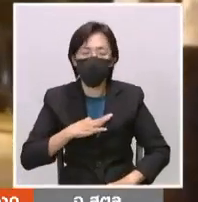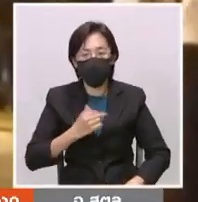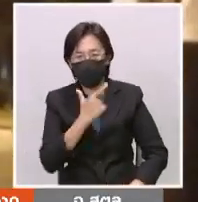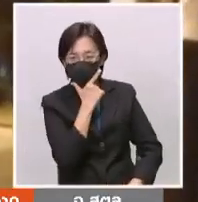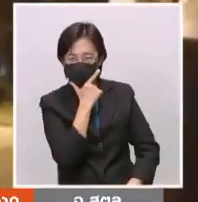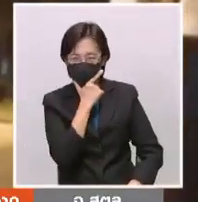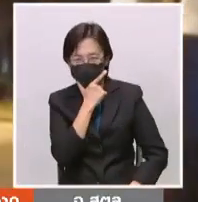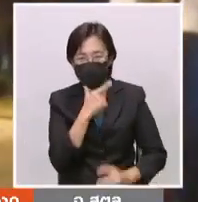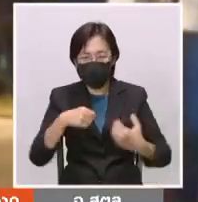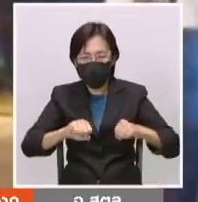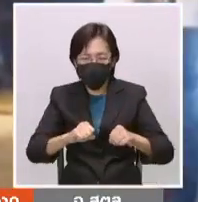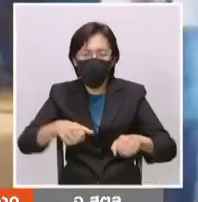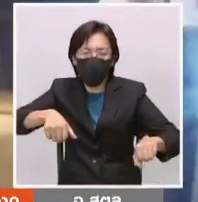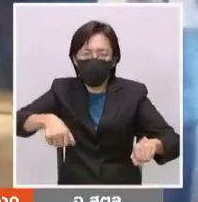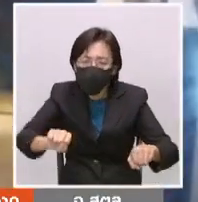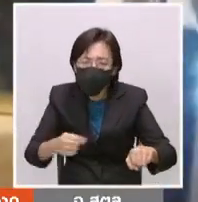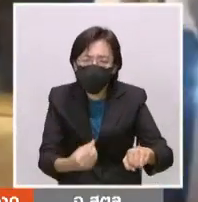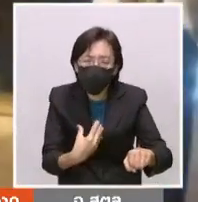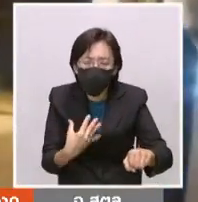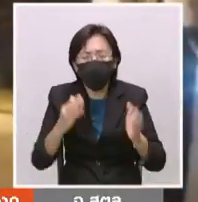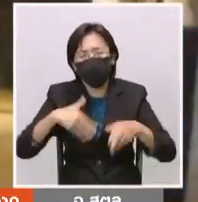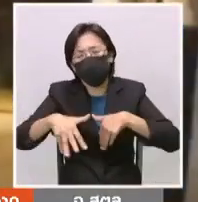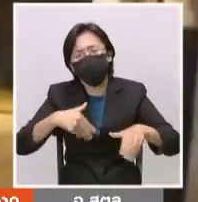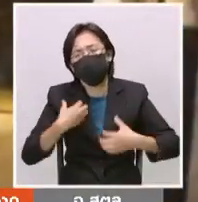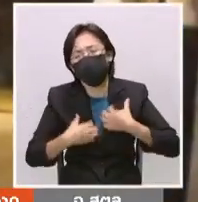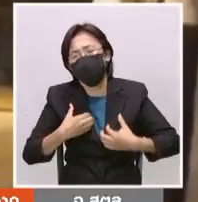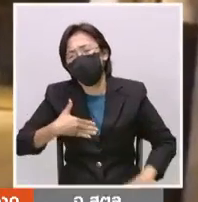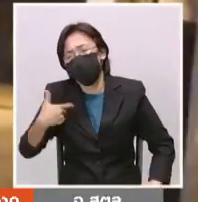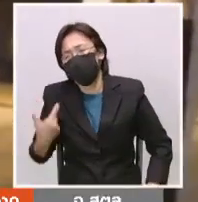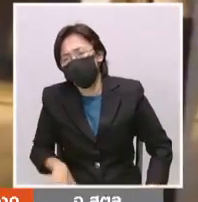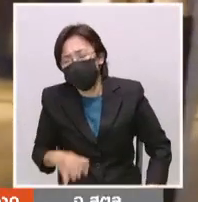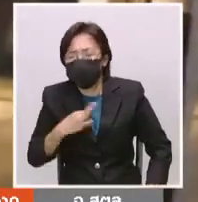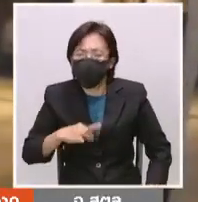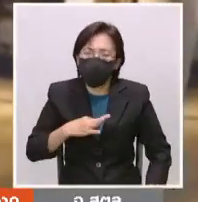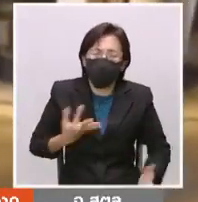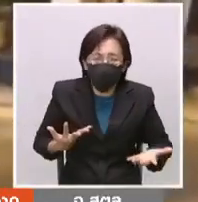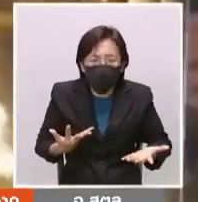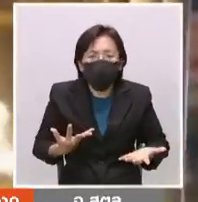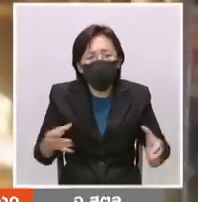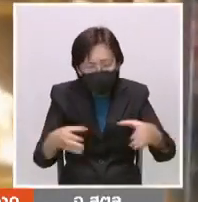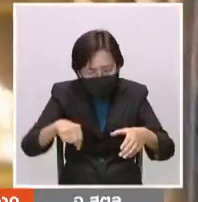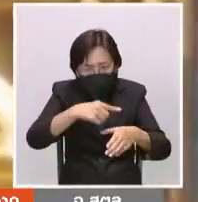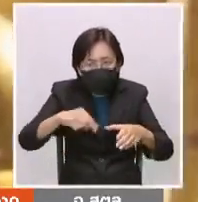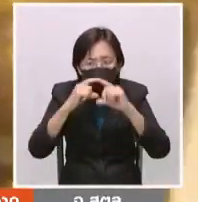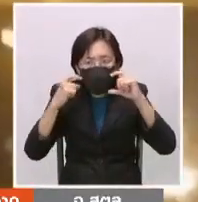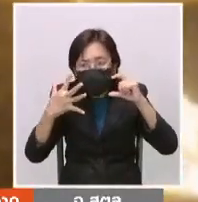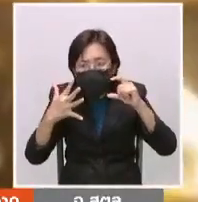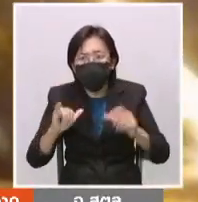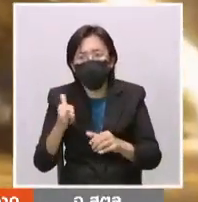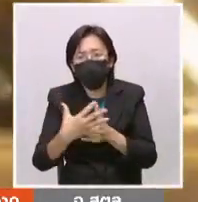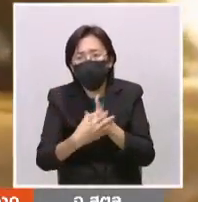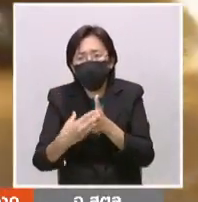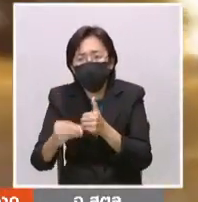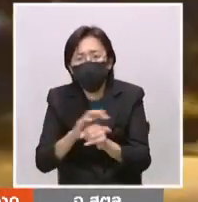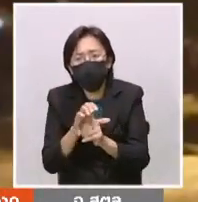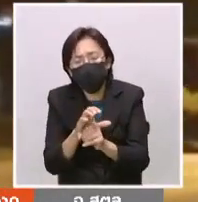ของท่อแต่งนะจนสร้างความรำคาญแก่ชาวบ้านแล้วก็เสี่ยงต่อการเกิดการระบาดของโควิด19ด้วยนะชาวบ้านก็เลยวอนมาทางตำร